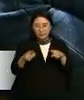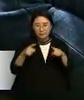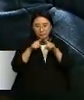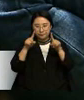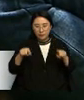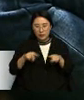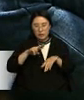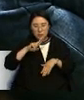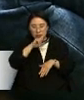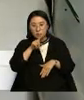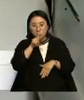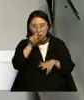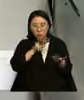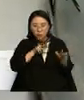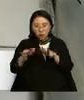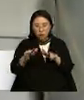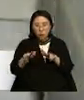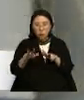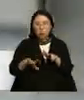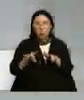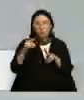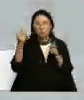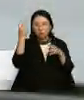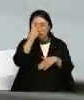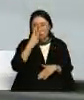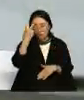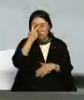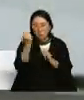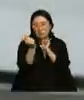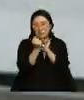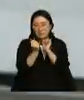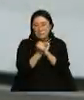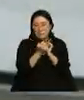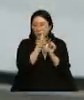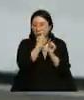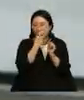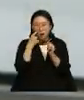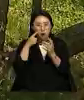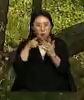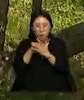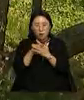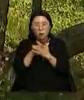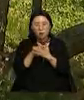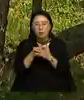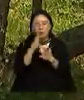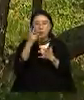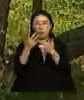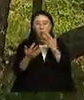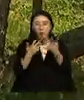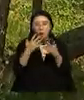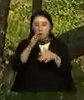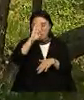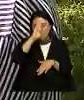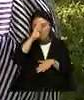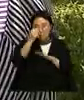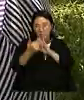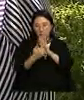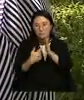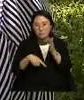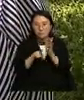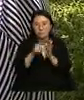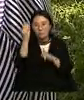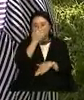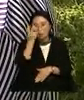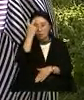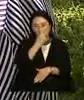의심 신고가 들어온 농가를 우선 테스트에 감염 여부를 파악하고 있습니다 또 화상 병 예방을 위해 과수원 층